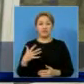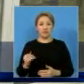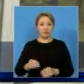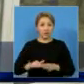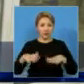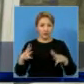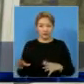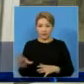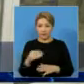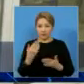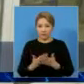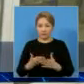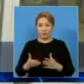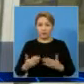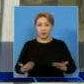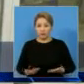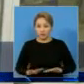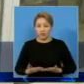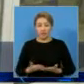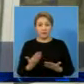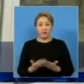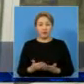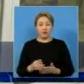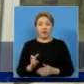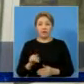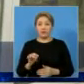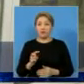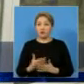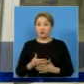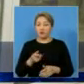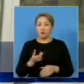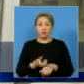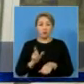Олардың барлығы осы аймақтың тұрғындары. Яғни бұл әлеуметтік жағынан да өте пайдалы жоба.